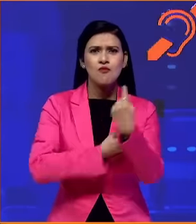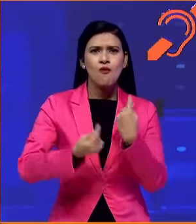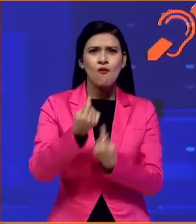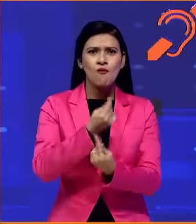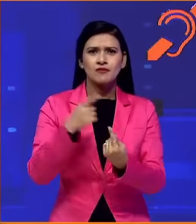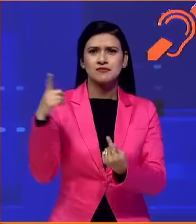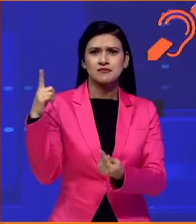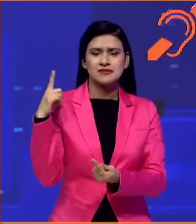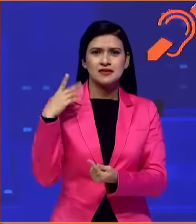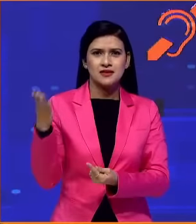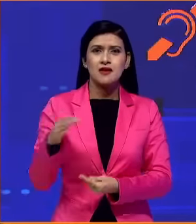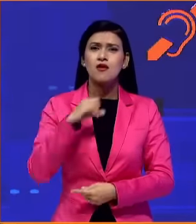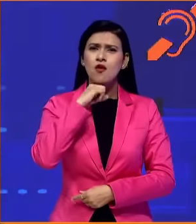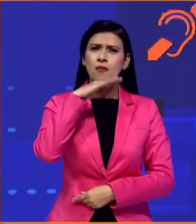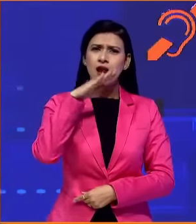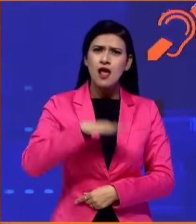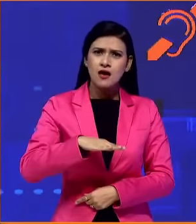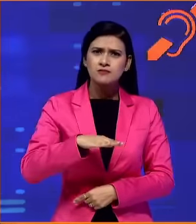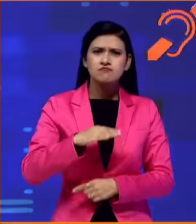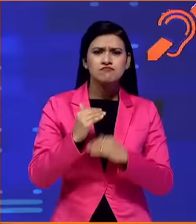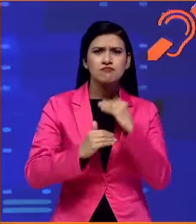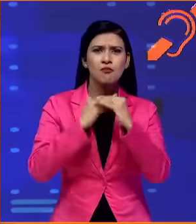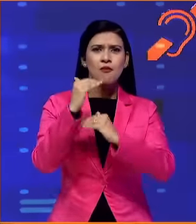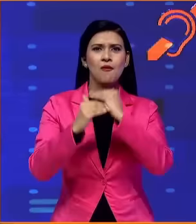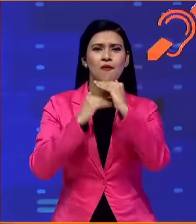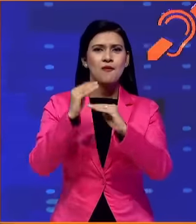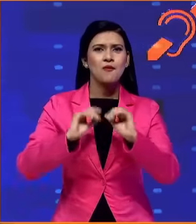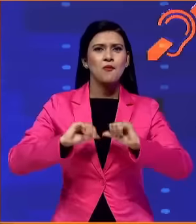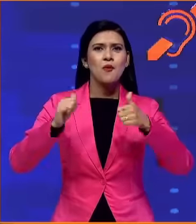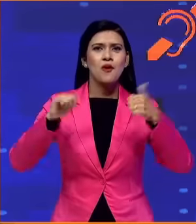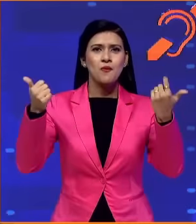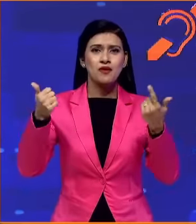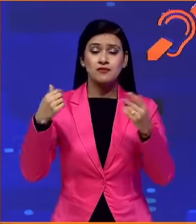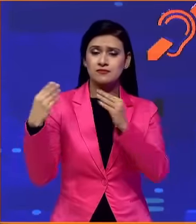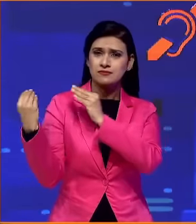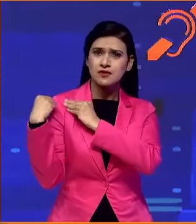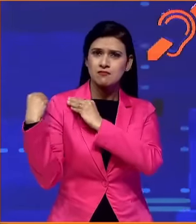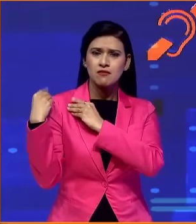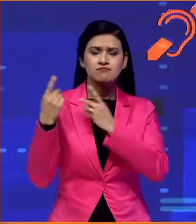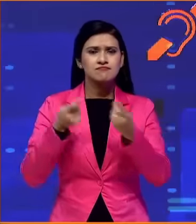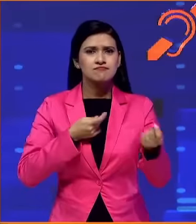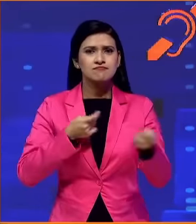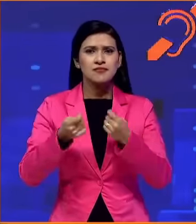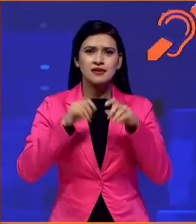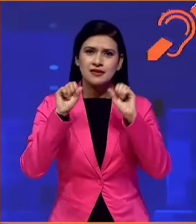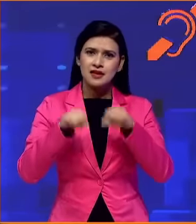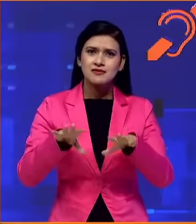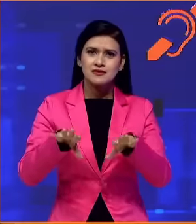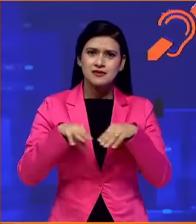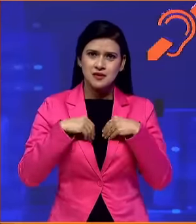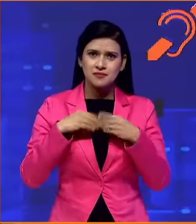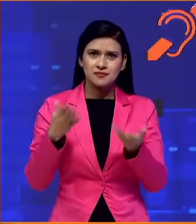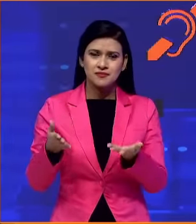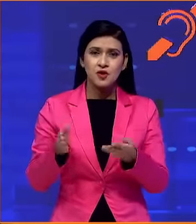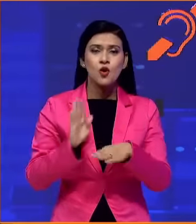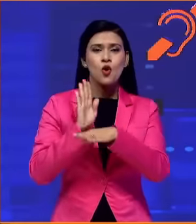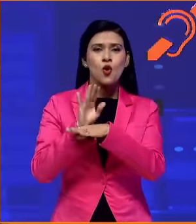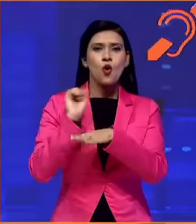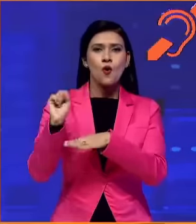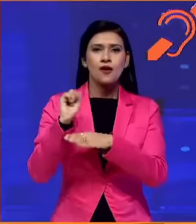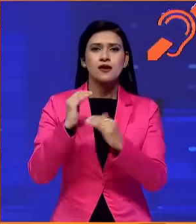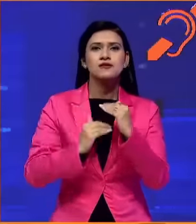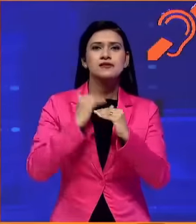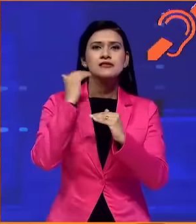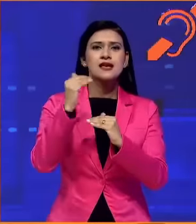कमउम्रमेंहीबड़ीउपलब्धियांहासिलकीहैं।उन्होंनेकई महत्वपूर्णजिम्मेदारियांसंभालीहैं।वह कांग्रेसपार्टीकेएकप्रमुख